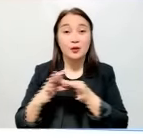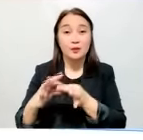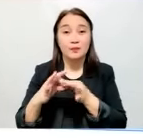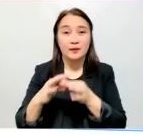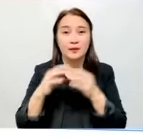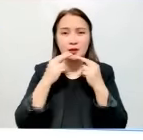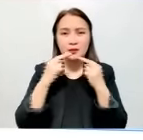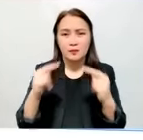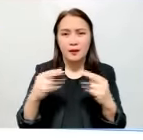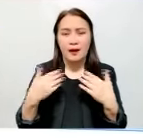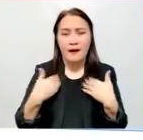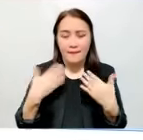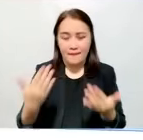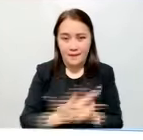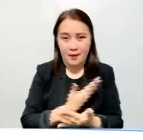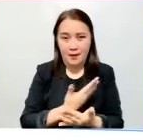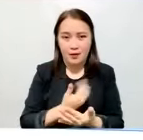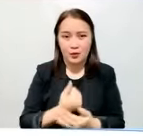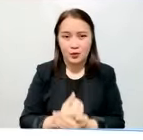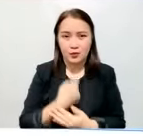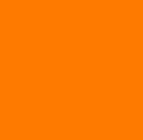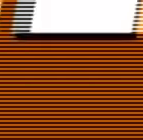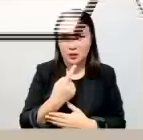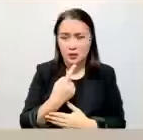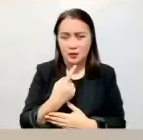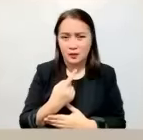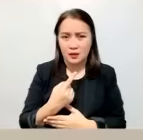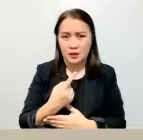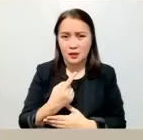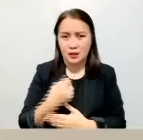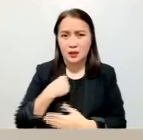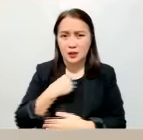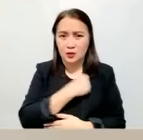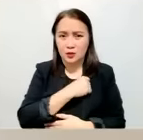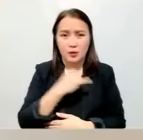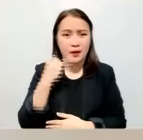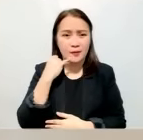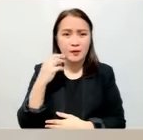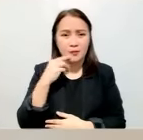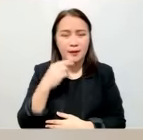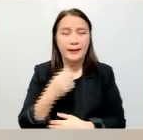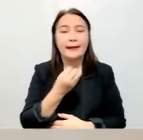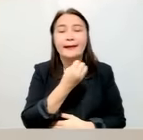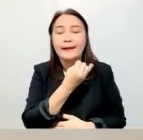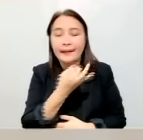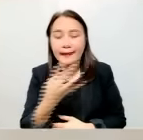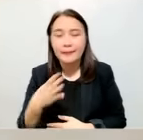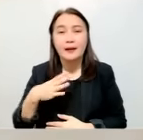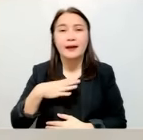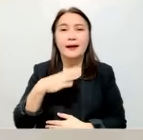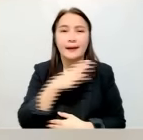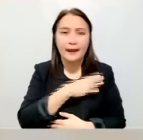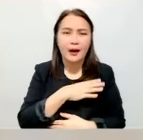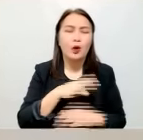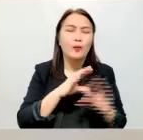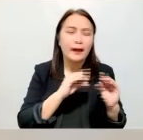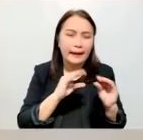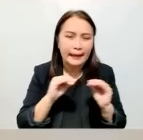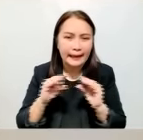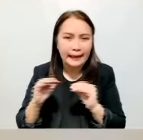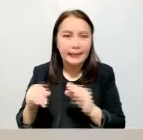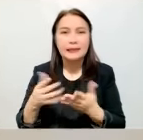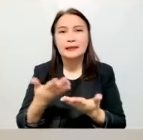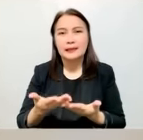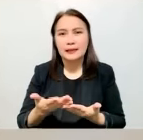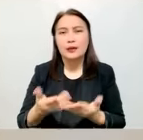bagong buwelta si Senator Aimee Marcos. Sabi niya, kahit ilan pang kongresista ang dumakdak at kahit gaano pa sila kadalas